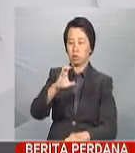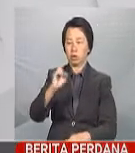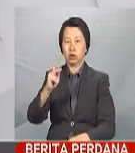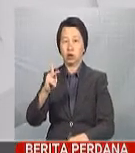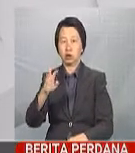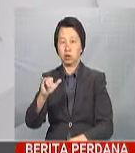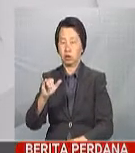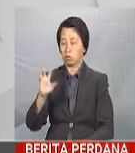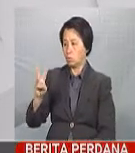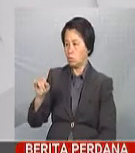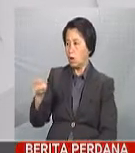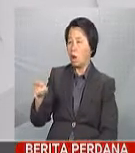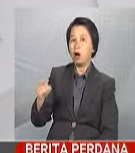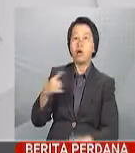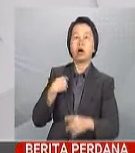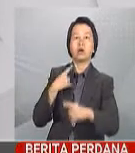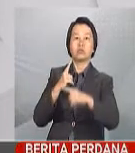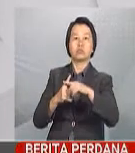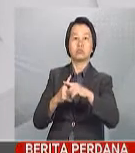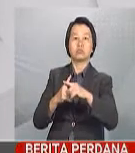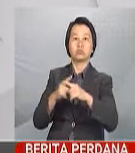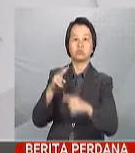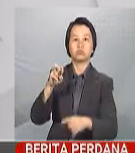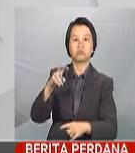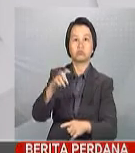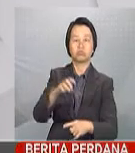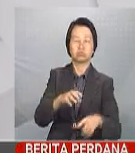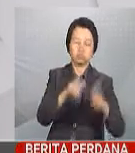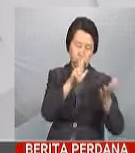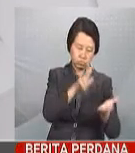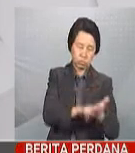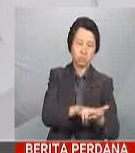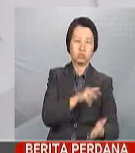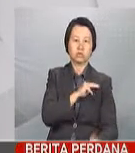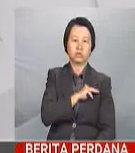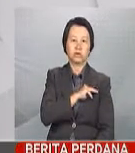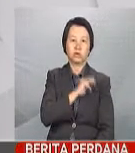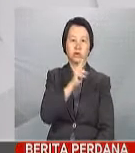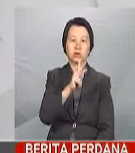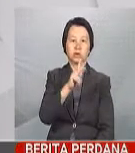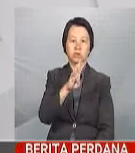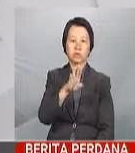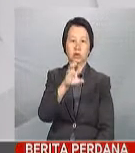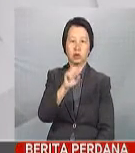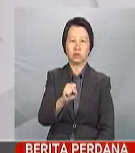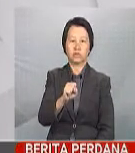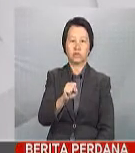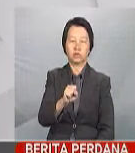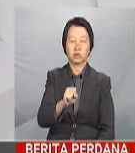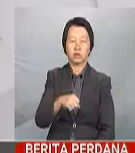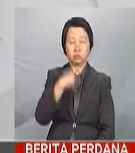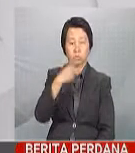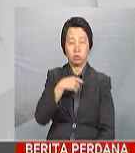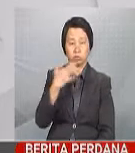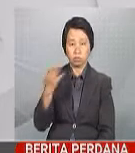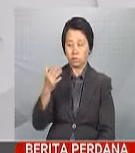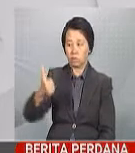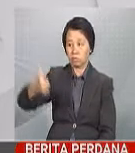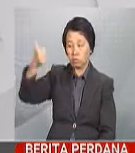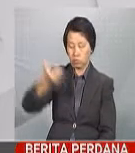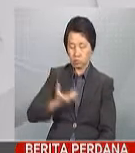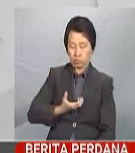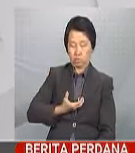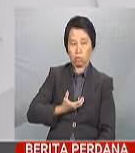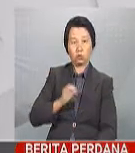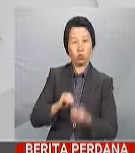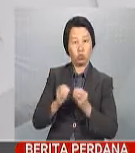yang dikesan positif COVID-19. Ia disahkan Menteri Belia dan Sukan Dato' Sri Rizal Merican, Naina Merican. Menurutnya, pemenang pingat Perak